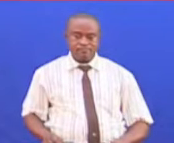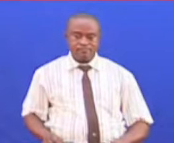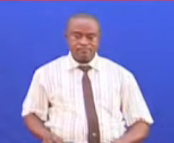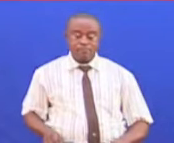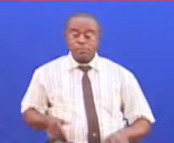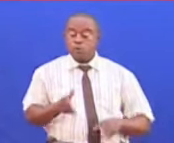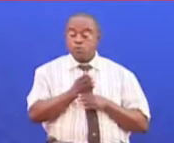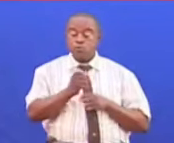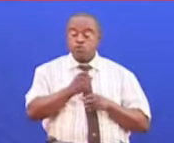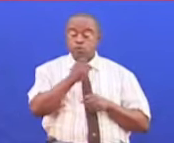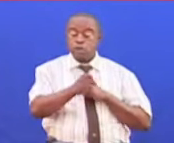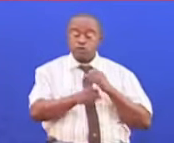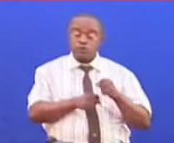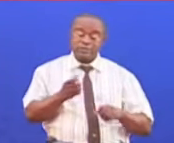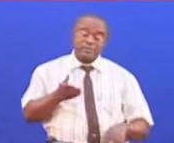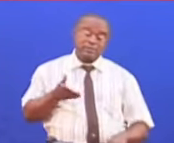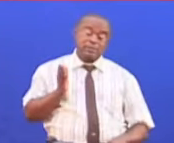zinazohusiana